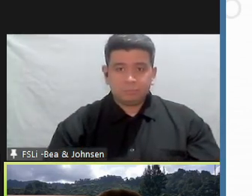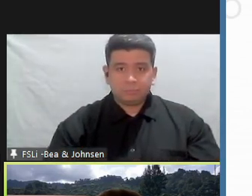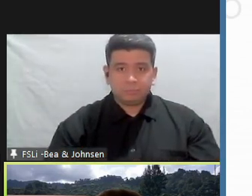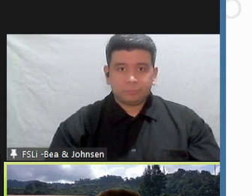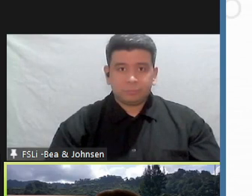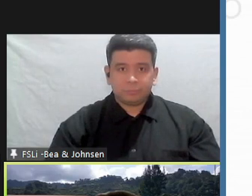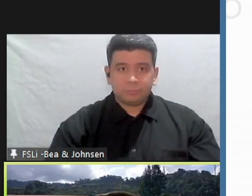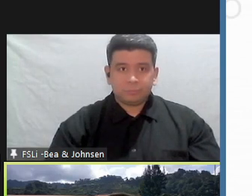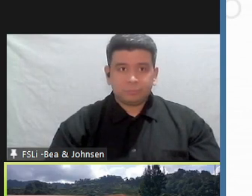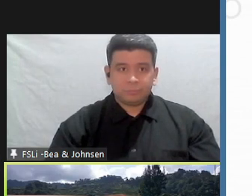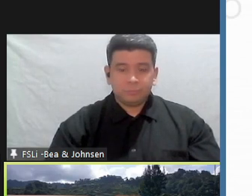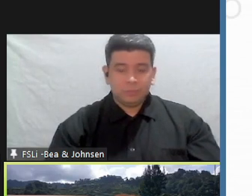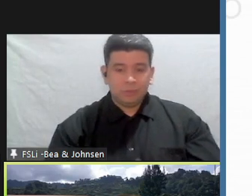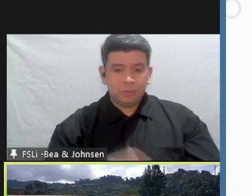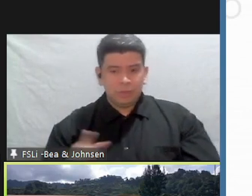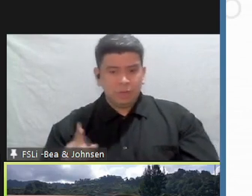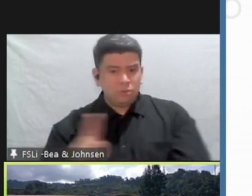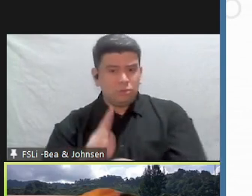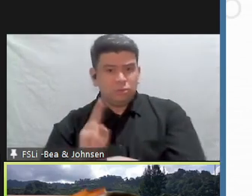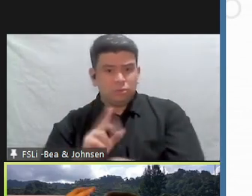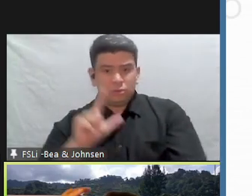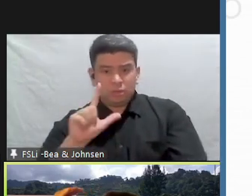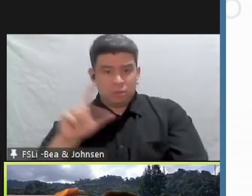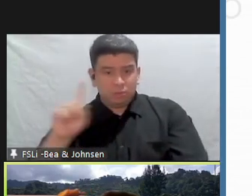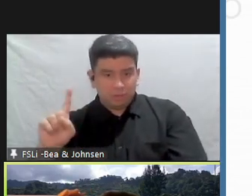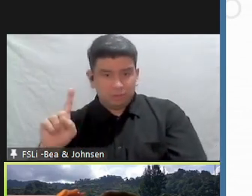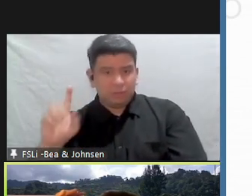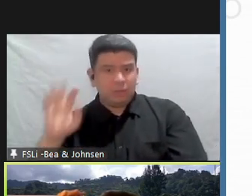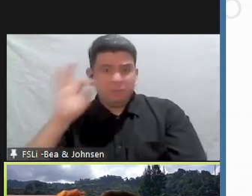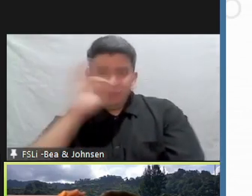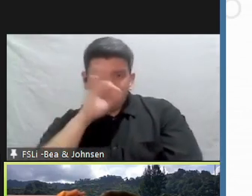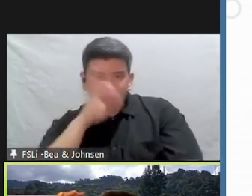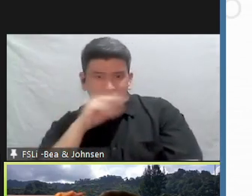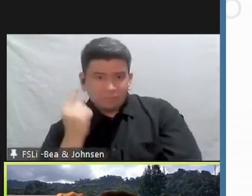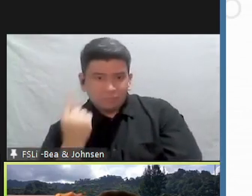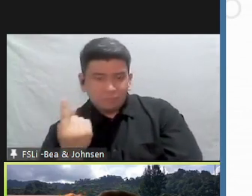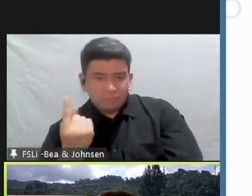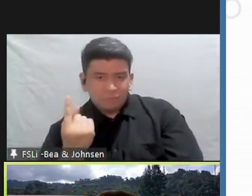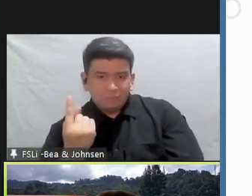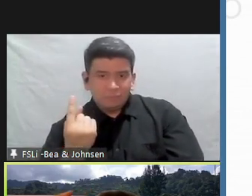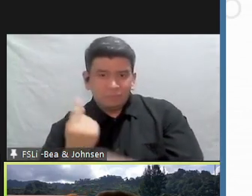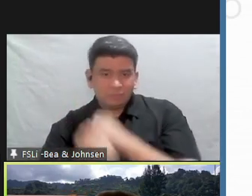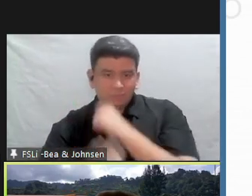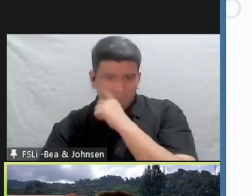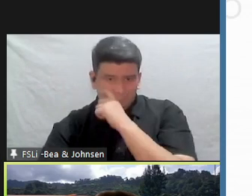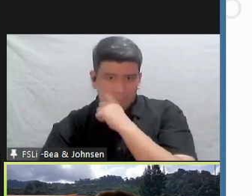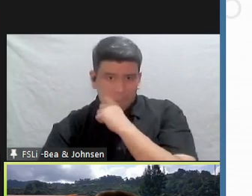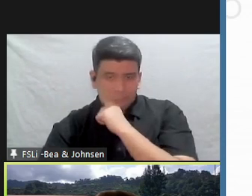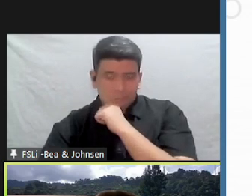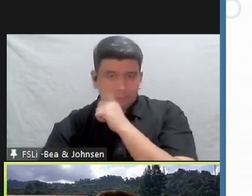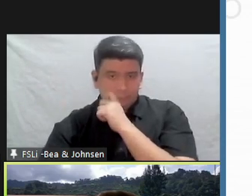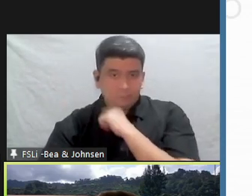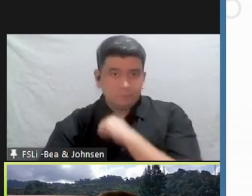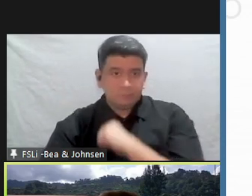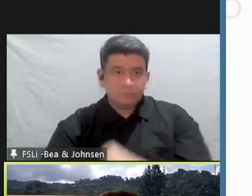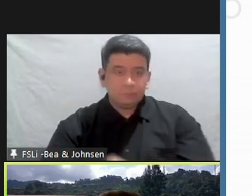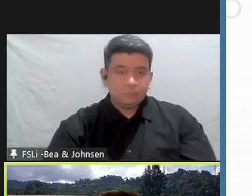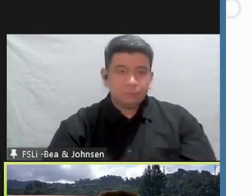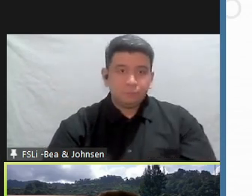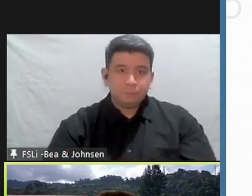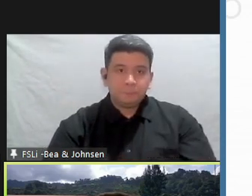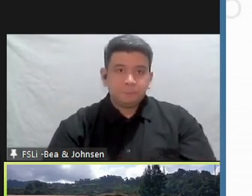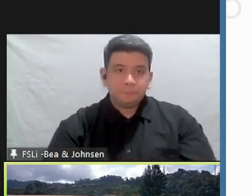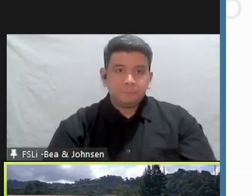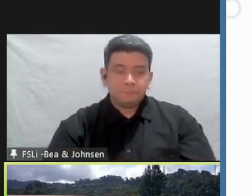ano? May ginagawang pag-aaral yung aking mga kasamahan sa Visayas in Mindanao kasi sabi ng isang mayor, magaling daw sa English yung